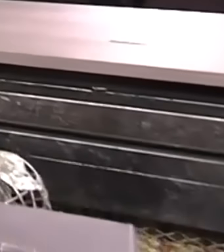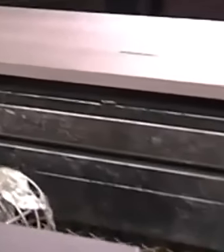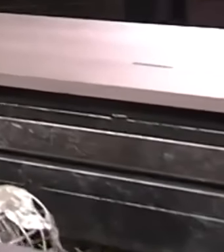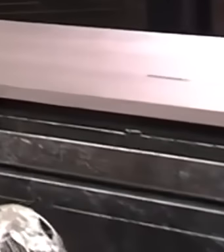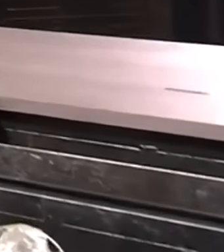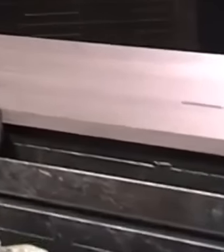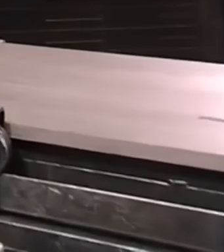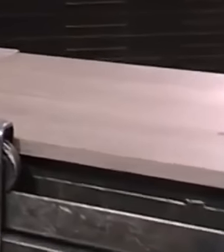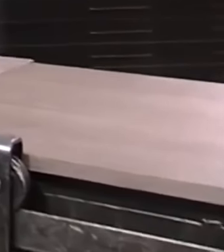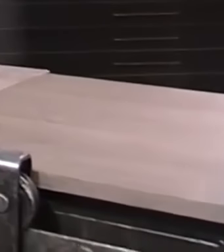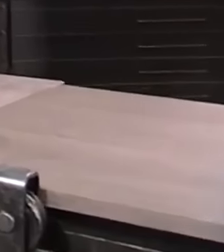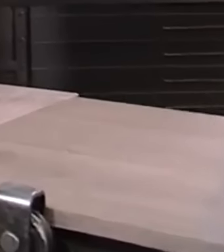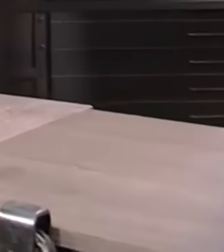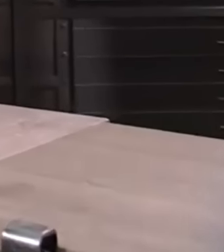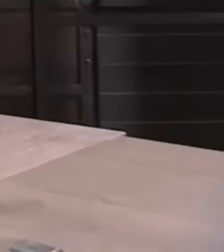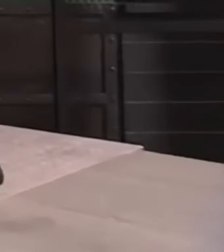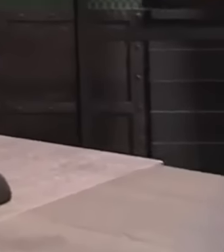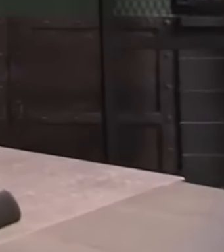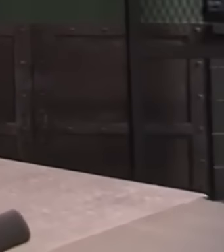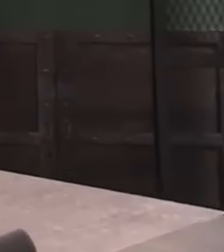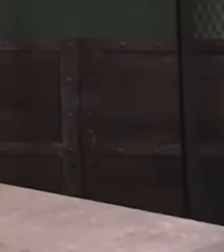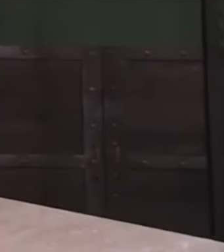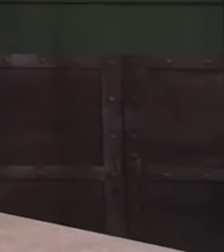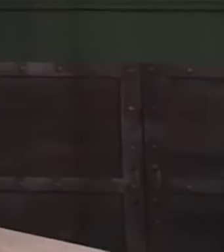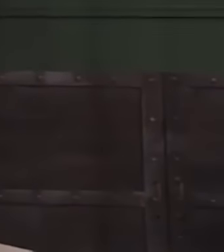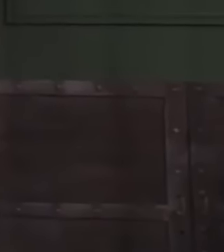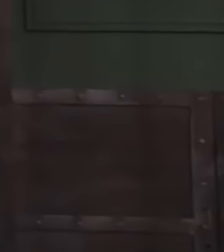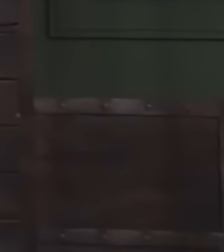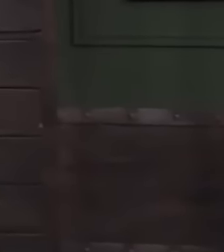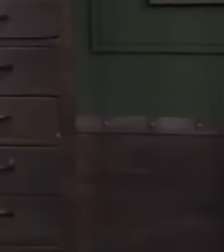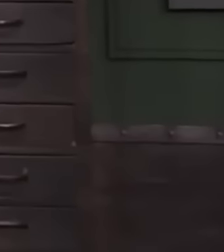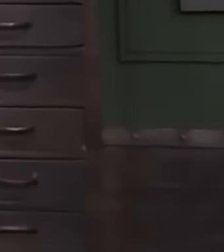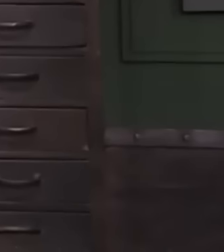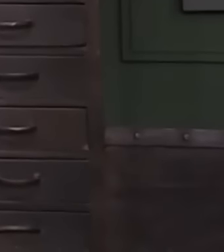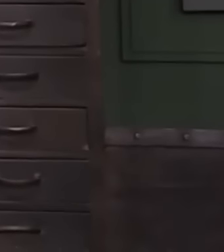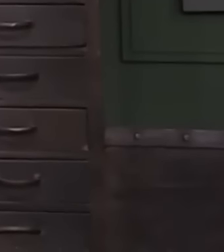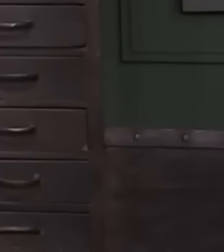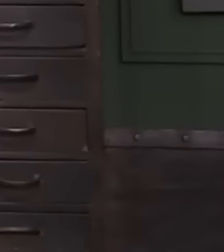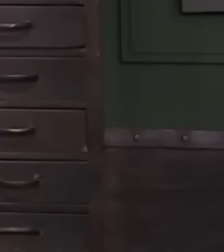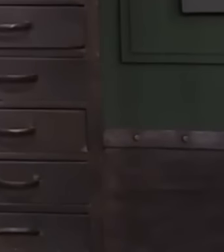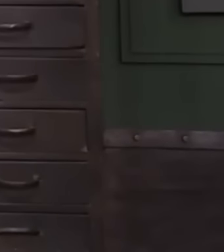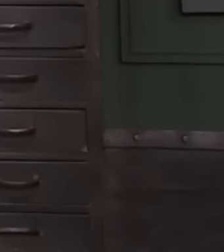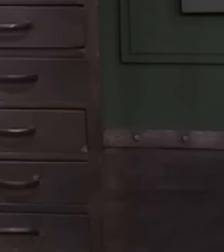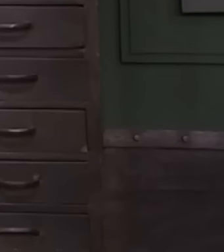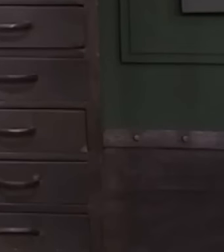싶으십니까? 그렇다면 사반 채널을 구독해주세요. 지금까지 이자연 기자였습니다.